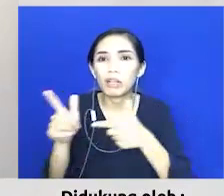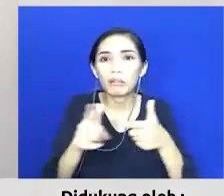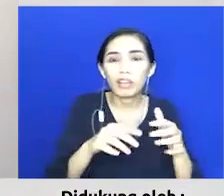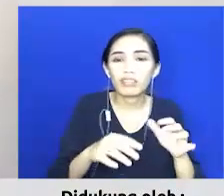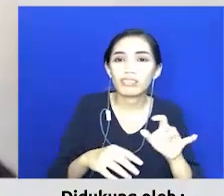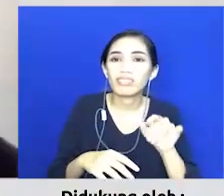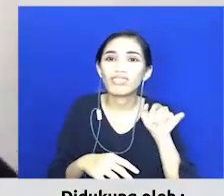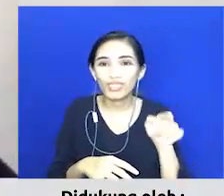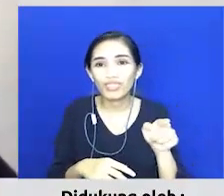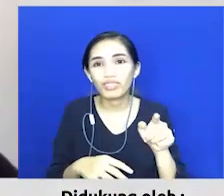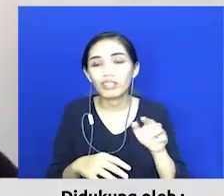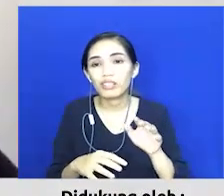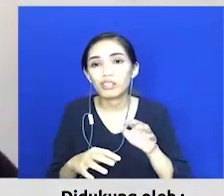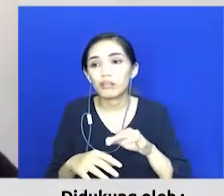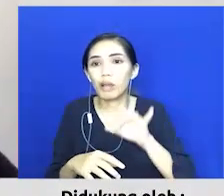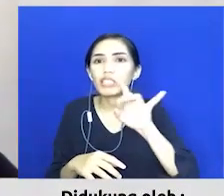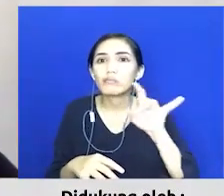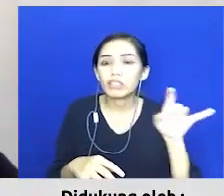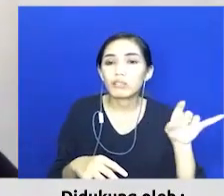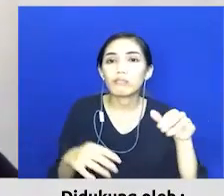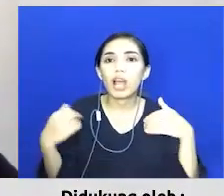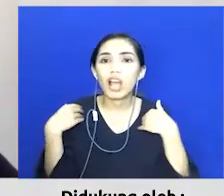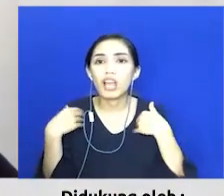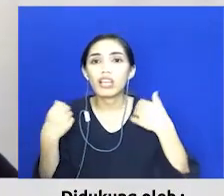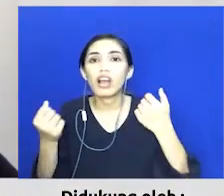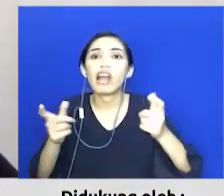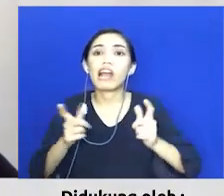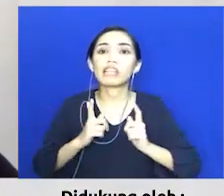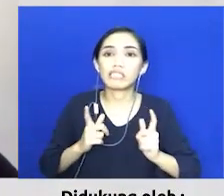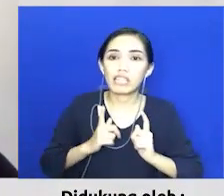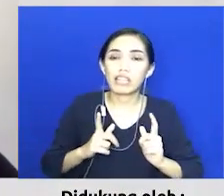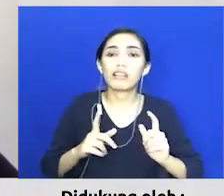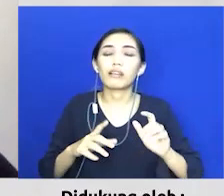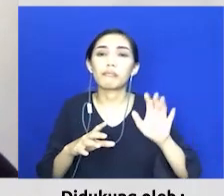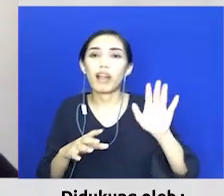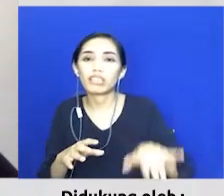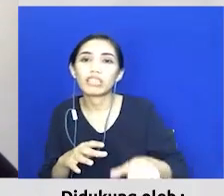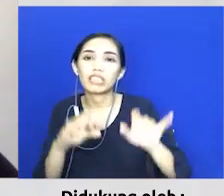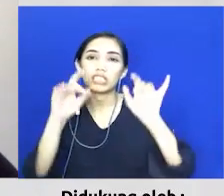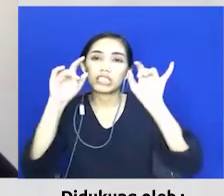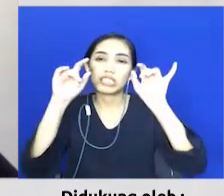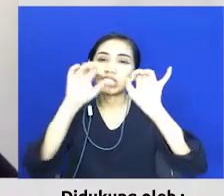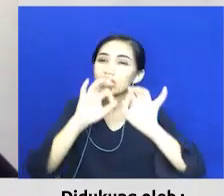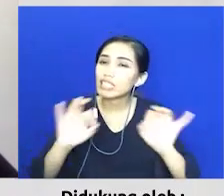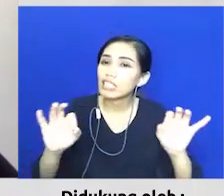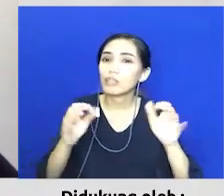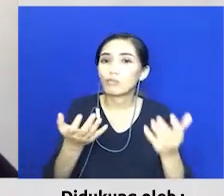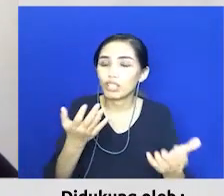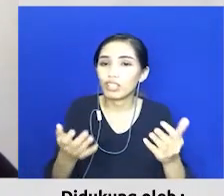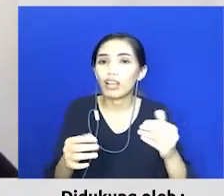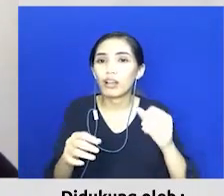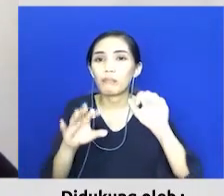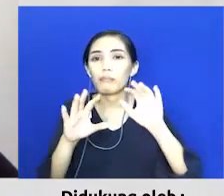gedang untuk tembak-tembakan macam-macam. Jadi film itu makin beraneka ragam. Mungkin ada yang makin kaya,